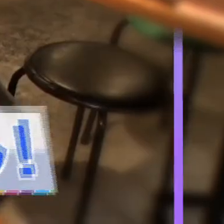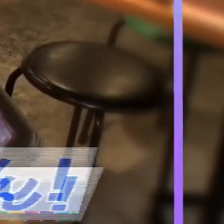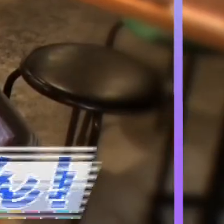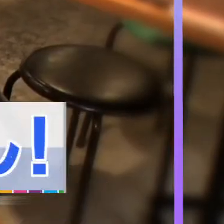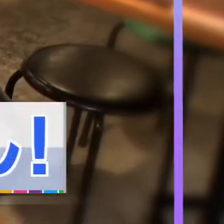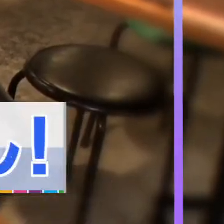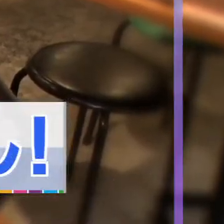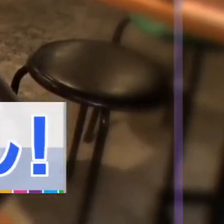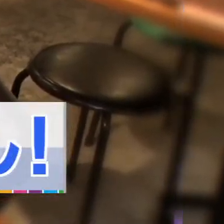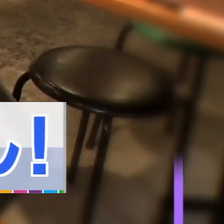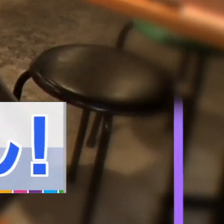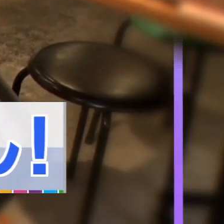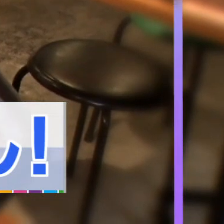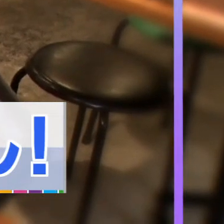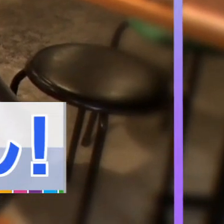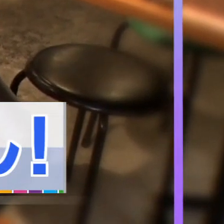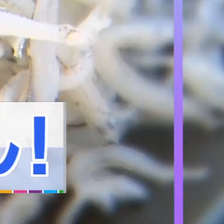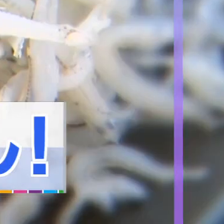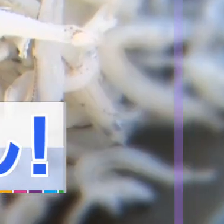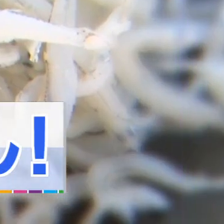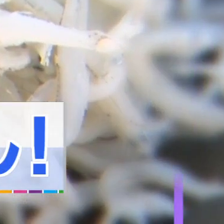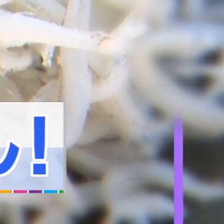よいしょ。